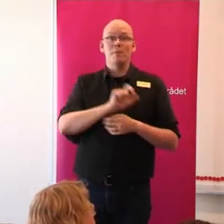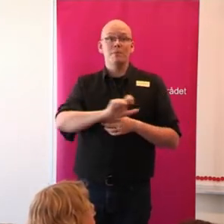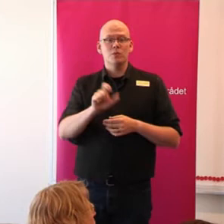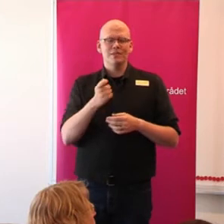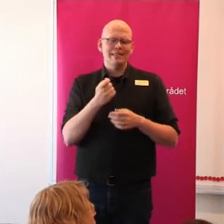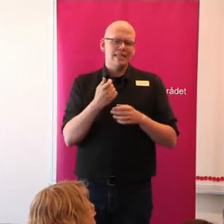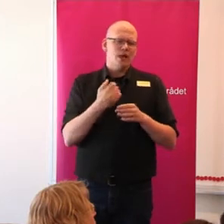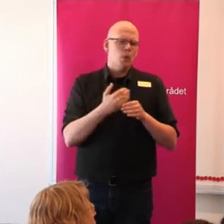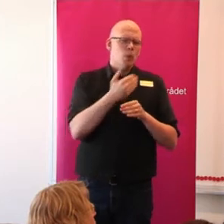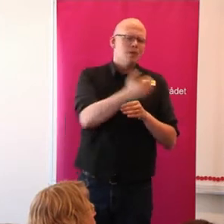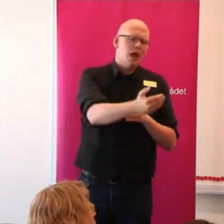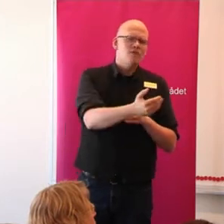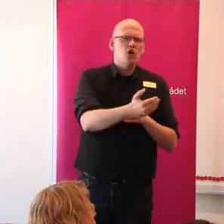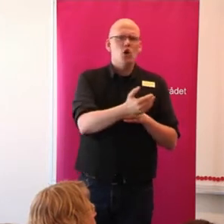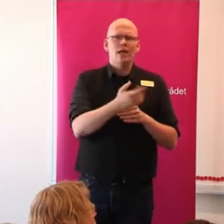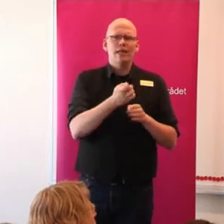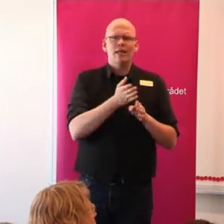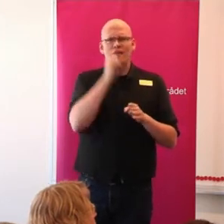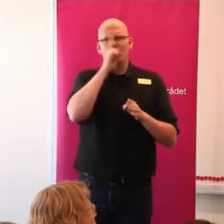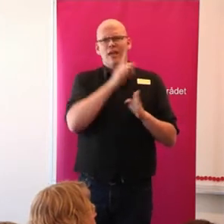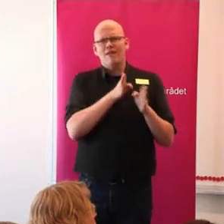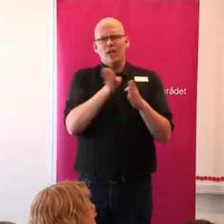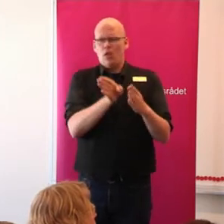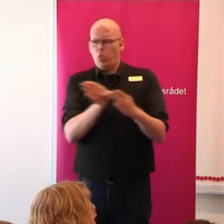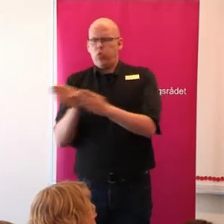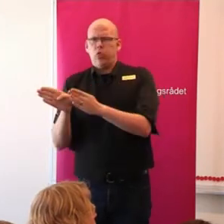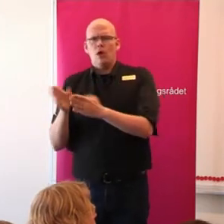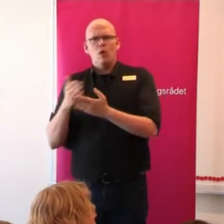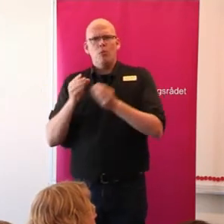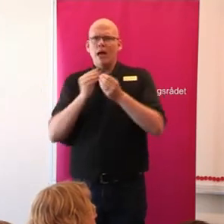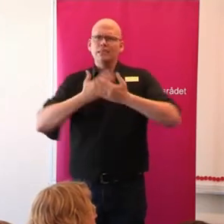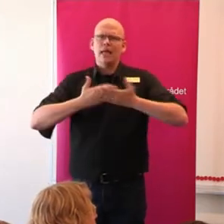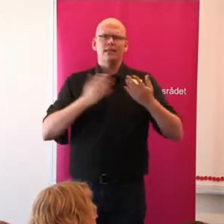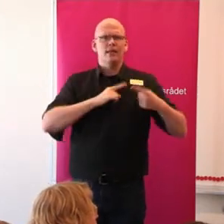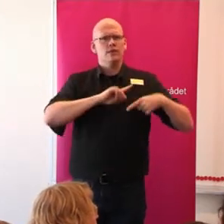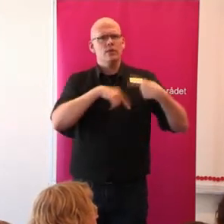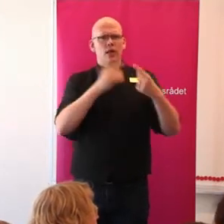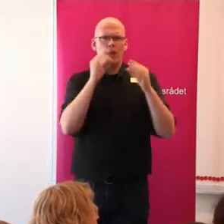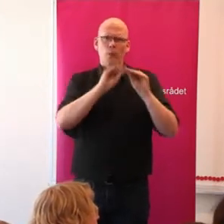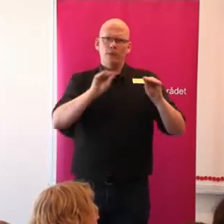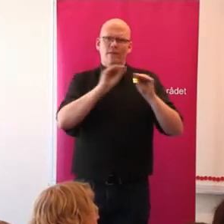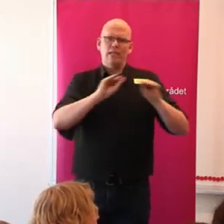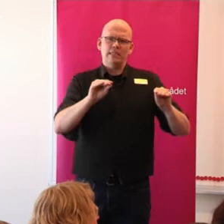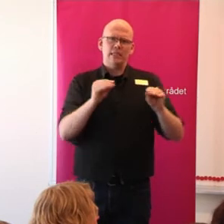lite utanför, hamnar lite snett och inte riktigt platsar i den traditionella